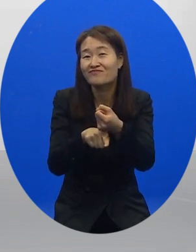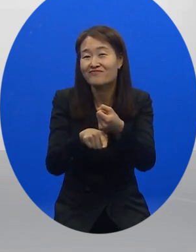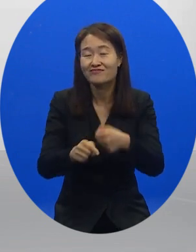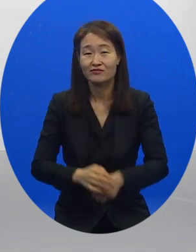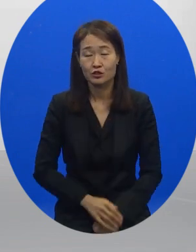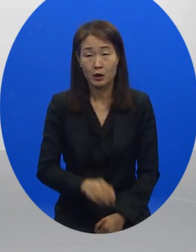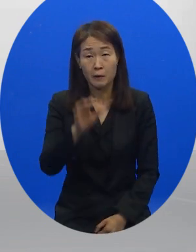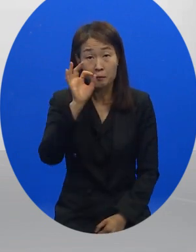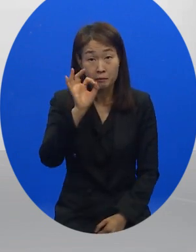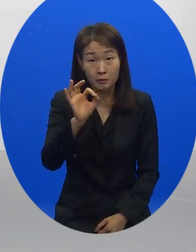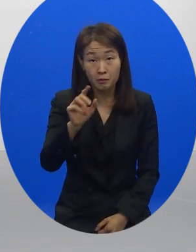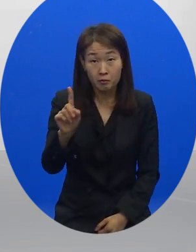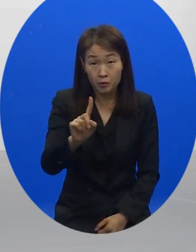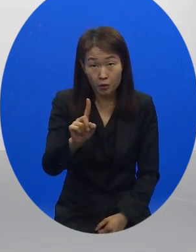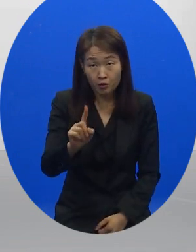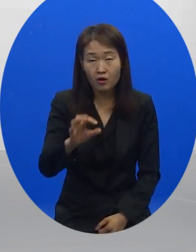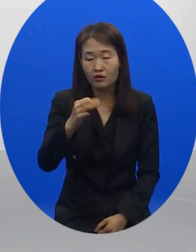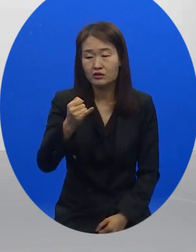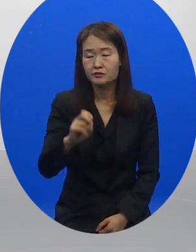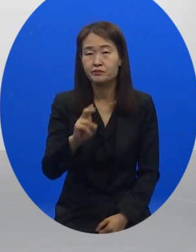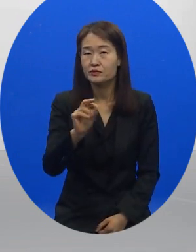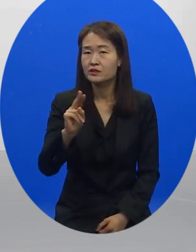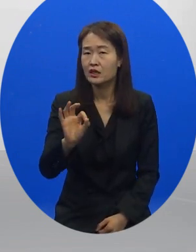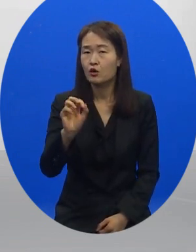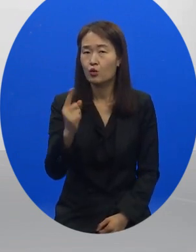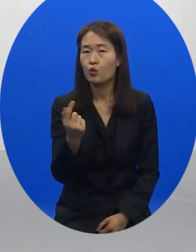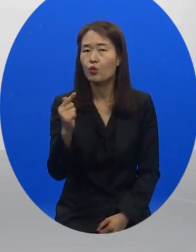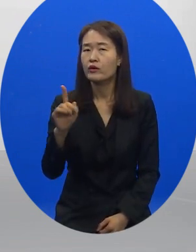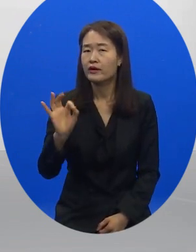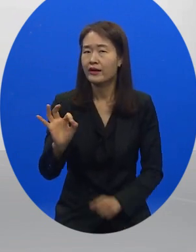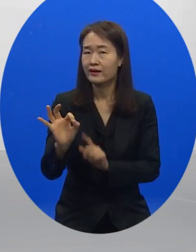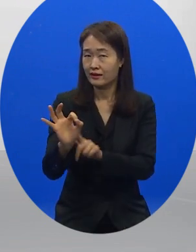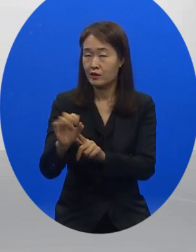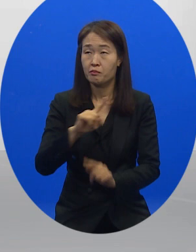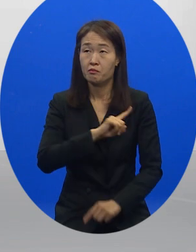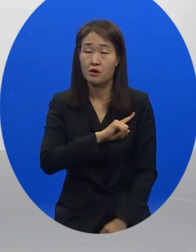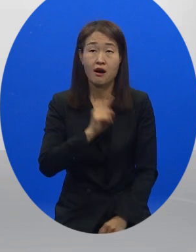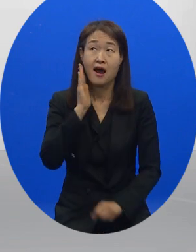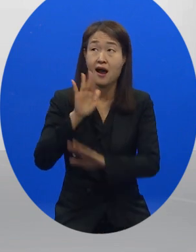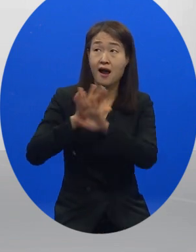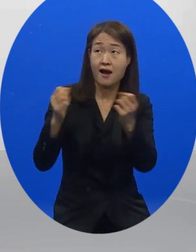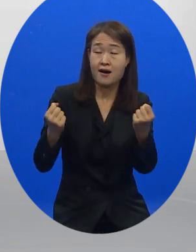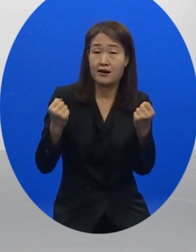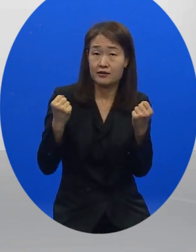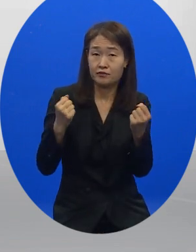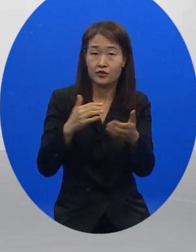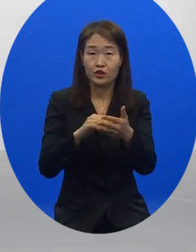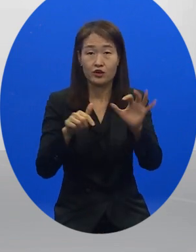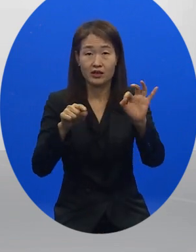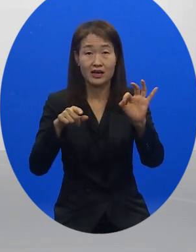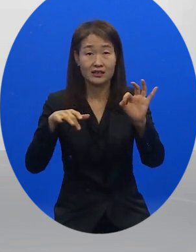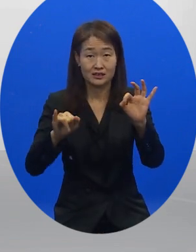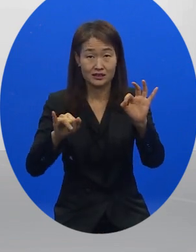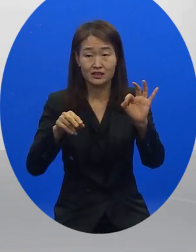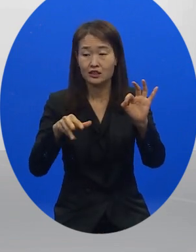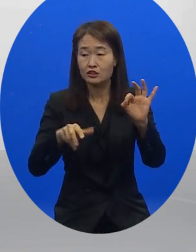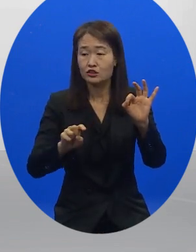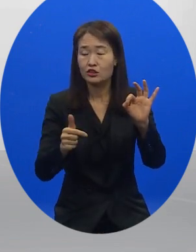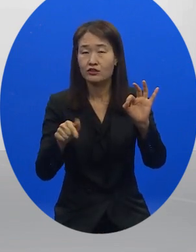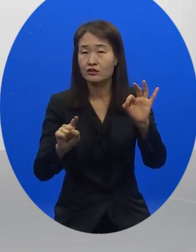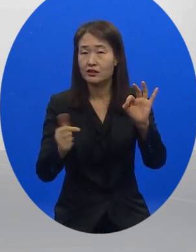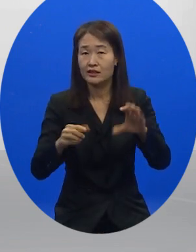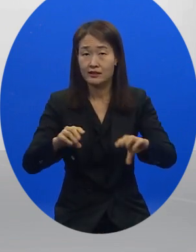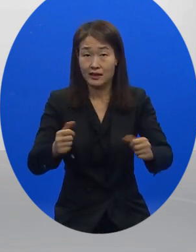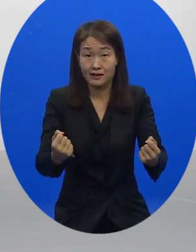걸까요? 이것은 바로 음양오행에 기반을 두고 있습니다. 먼저 하늘의 기운을 의미하는 10가지의 천간과